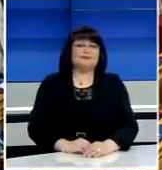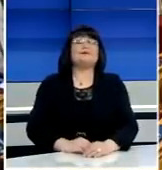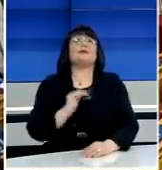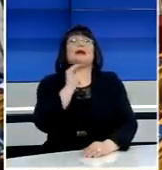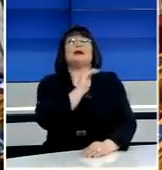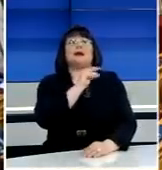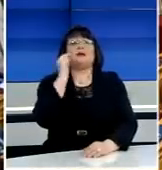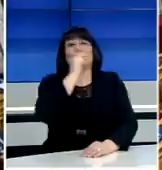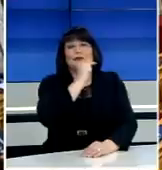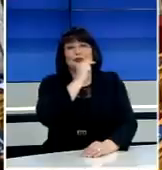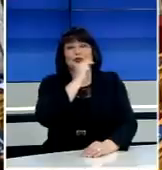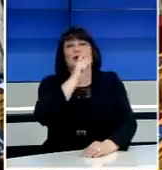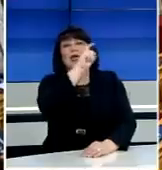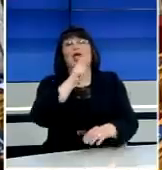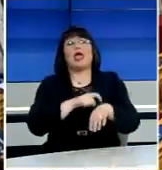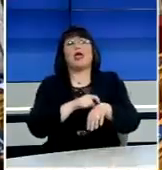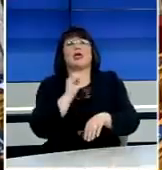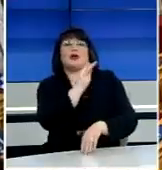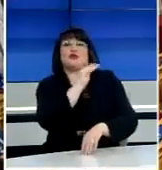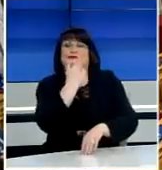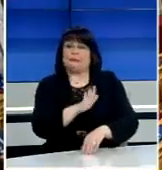Κύριε Μητσοτάκη, σας είχα καταθέσει την ερώτηση αυτή